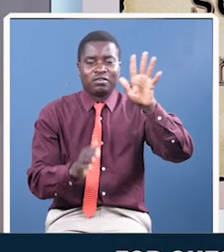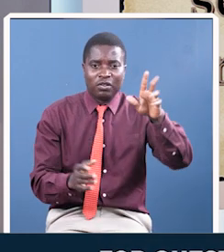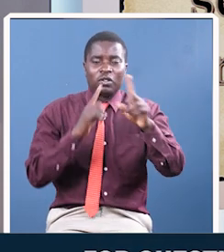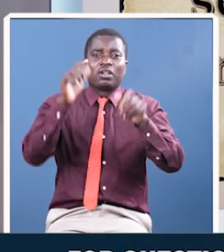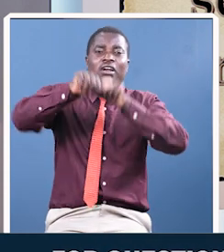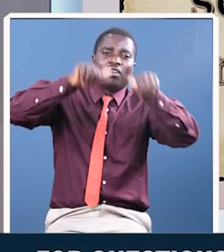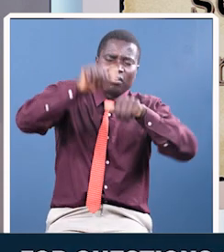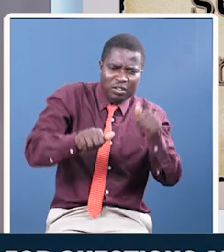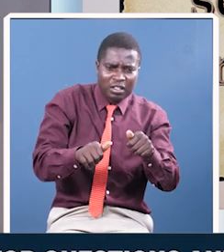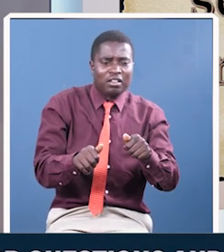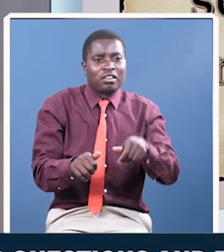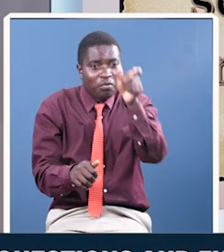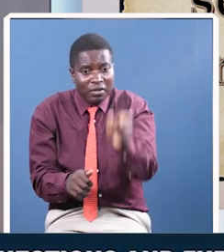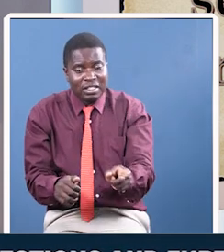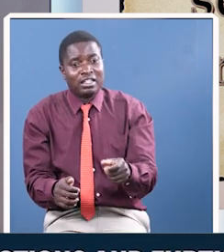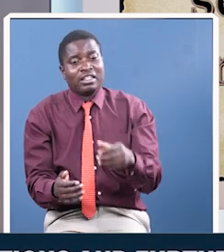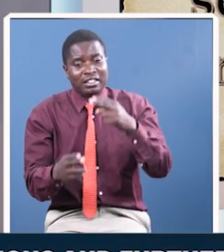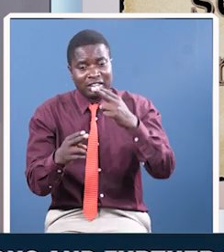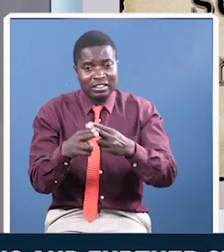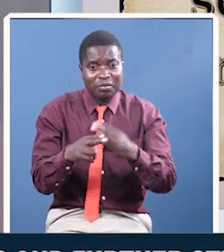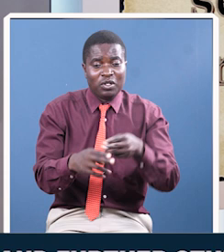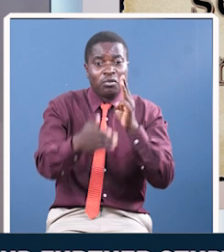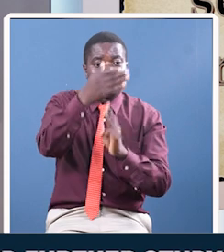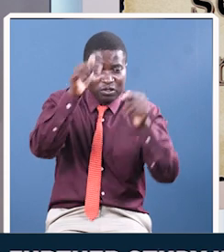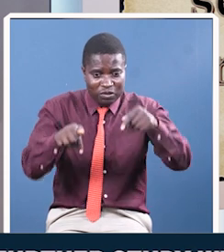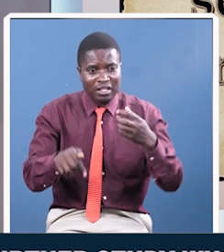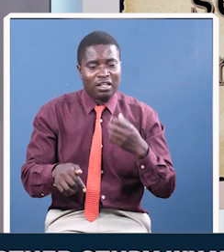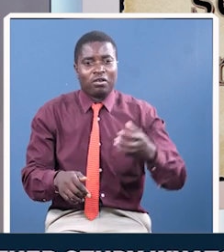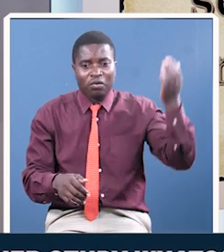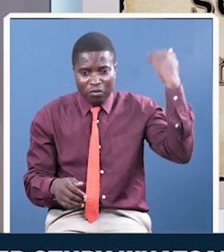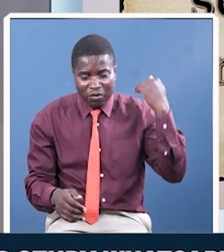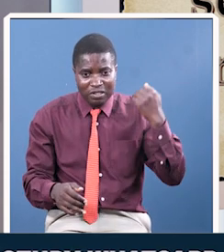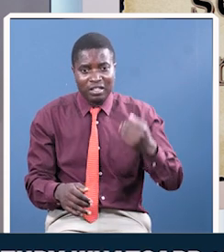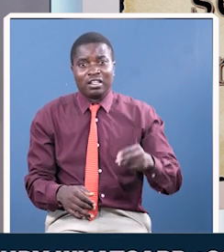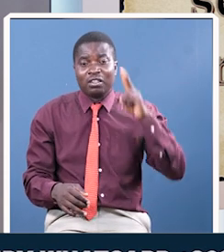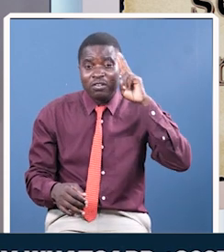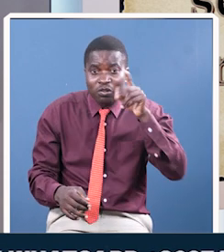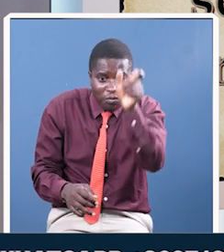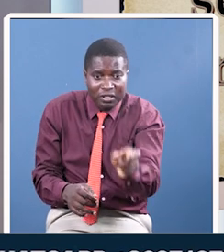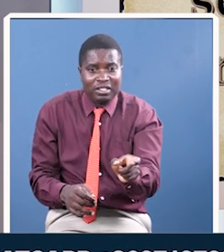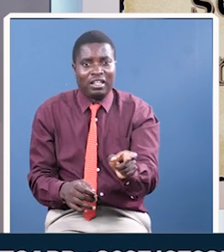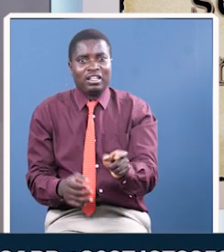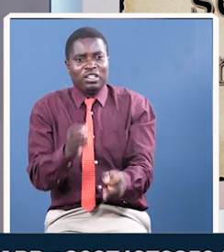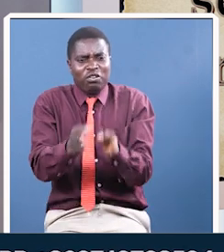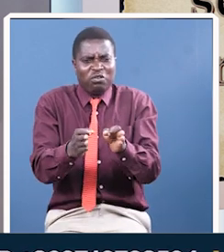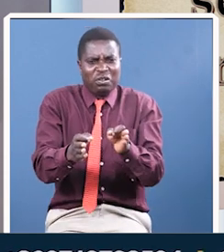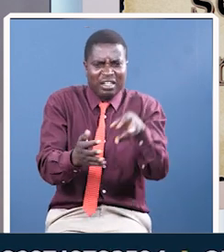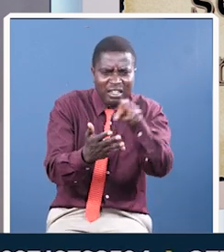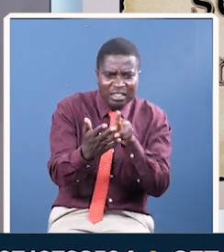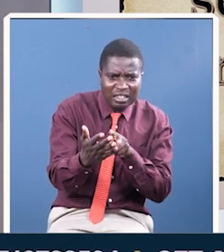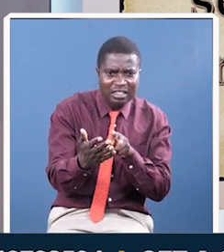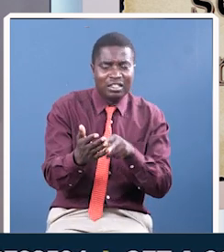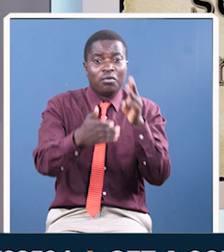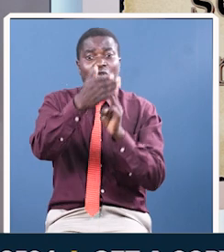anonzi muprofita nhasi aimbonzi muoni kare. Saka prophecy kana tikanga tatanga kuiverenga ndiyo inotivhura meso kana